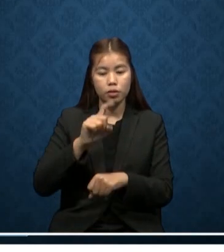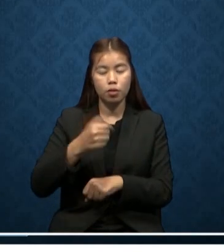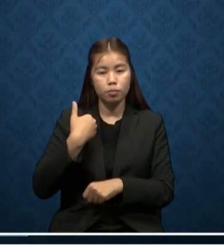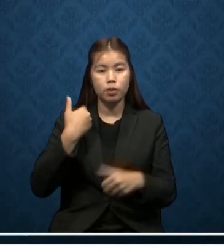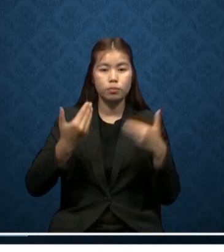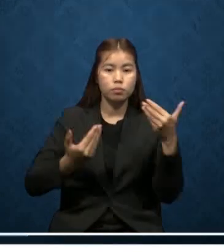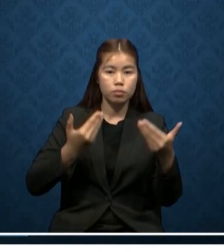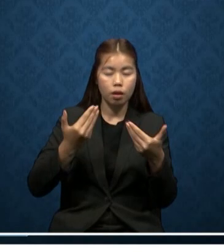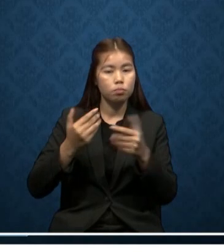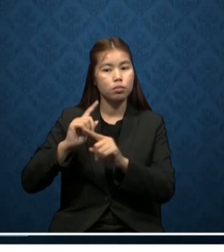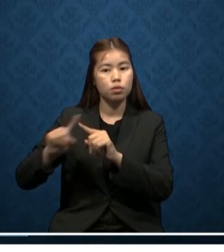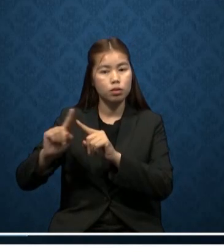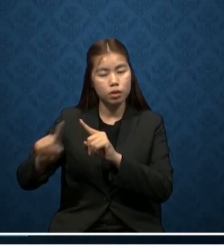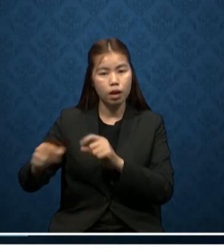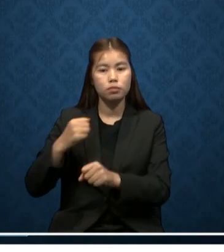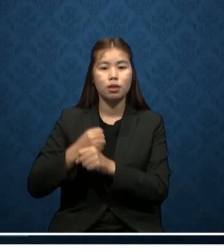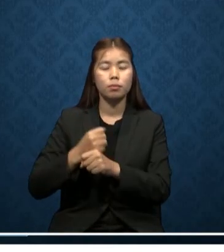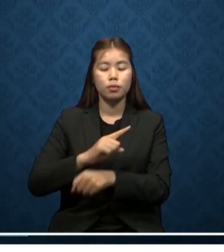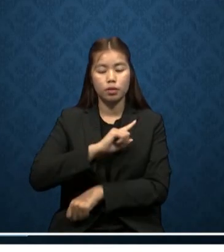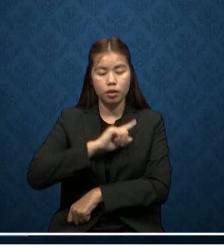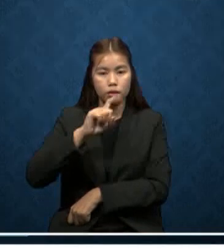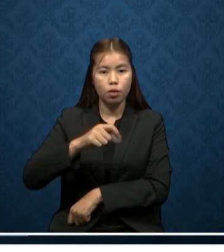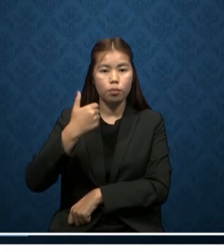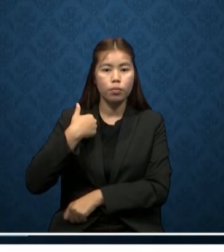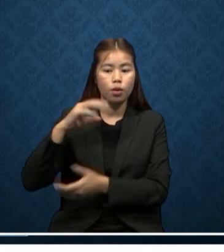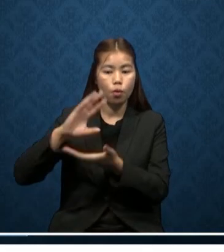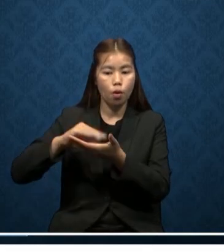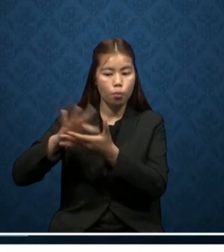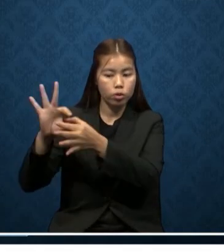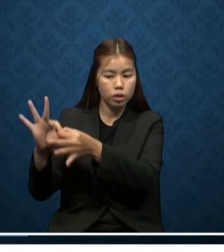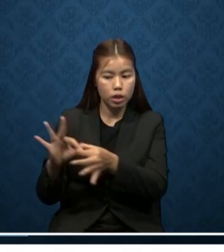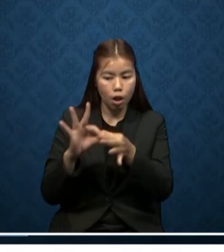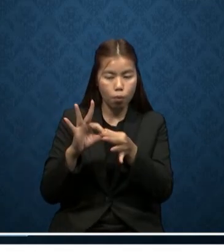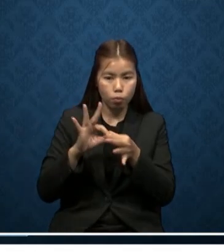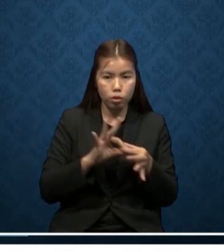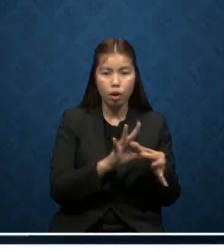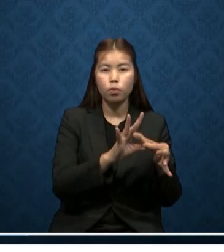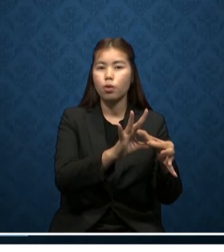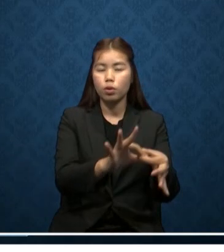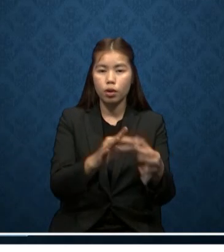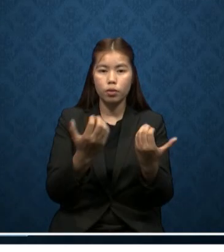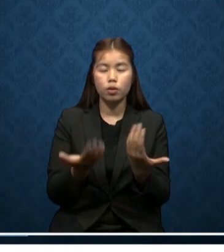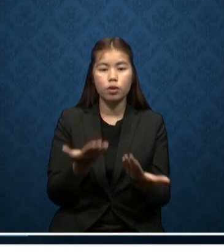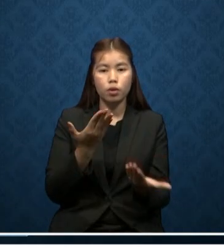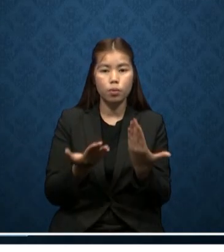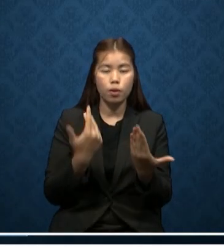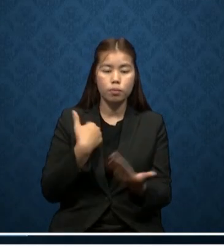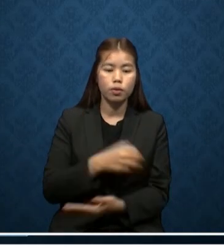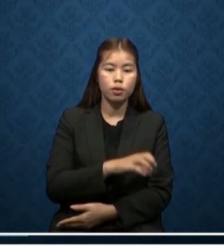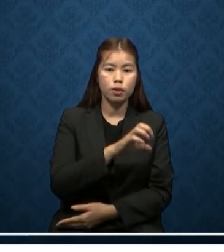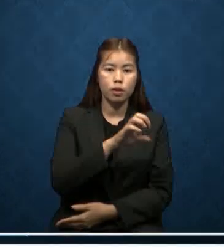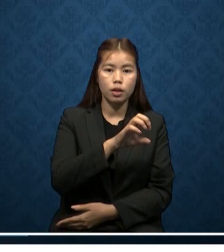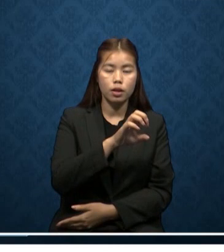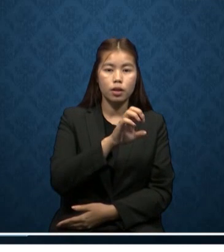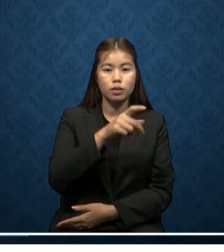อปทเอ่อควรจะมีการเชื่อมโยงข้อมูลซึ่งกันและกันนะครับอย่างเช่นเชื่อมอีสกับ egpของกรม